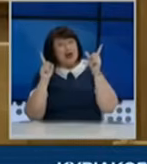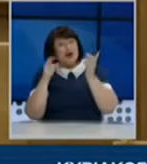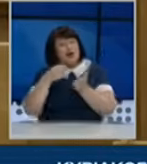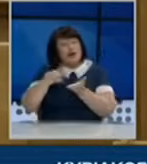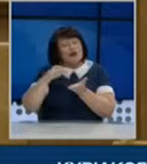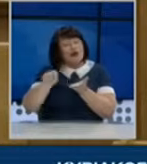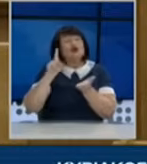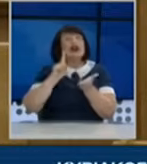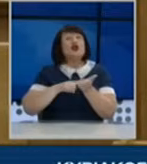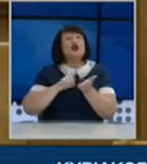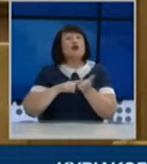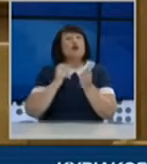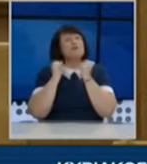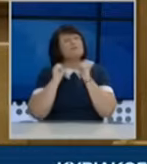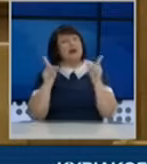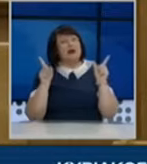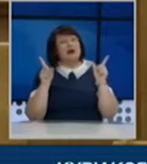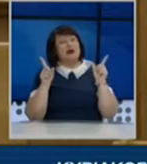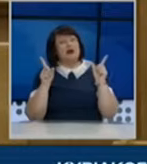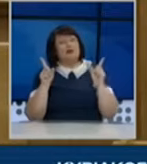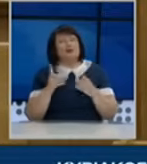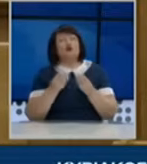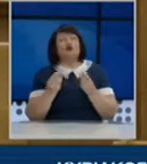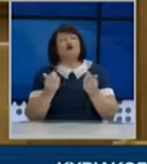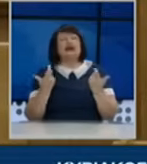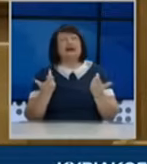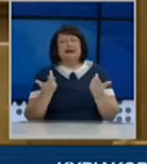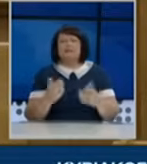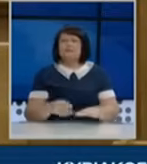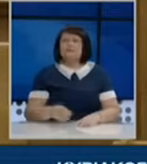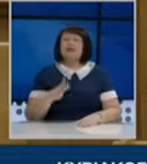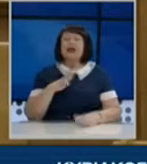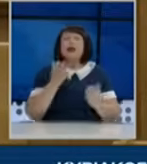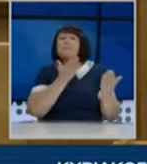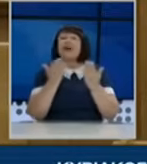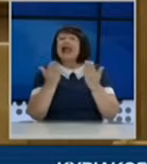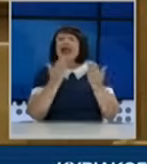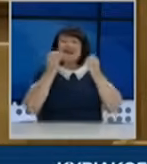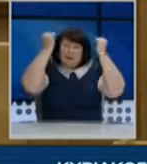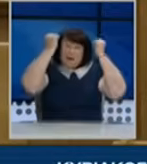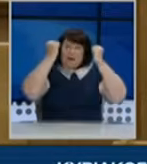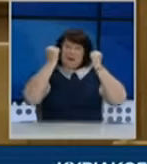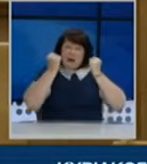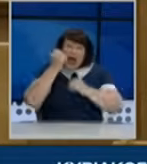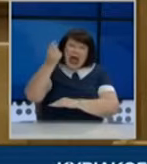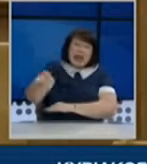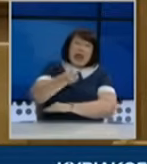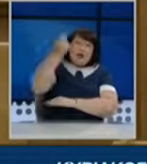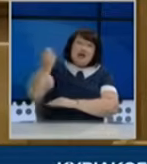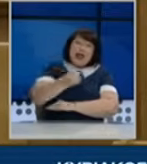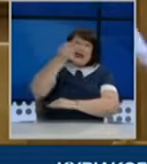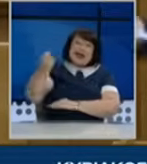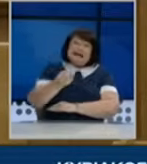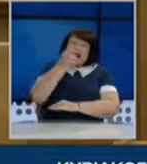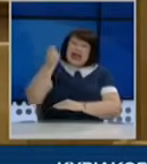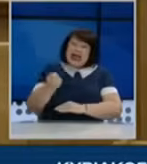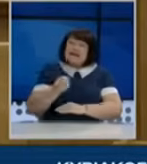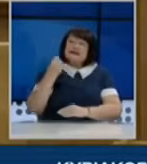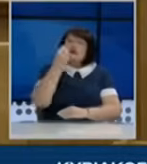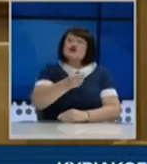νόμου. Περιέργως. Πάμε όμως και στην ουσία. Θέλετε μελέτες για τη ζημιά που κάνουν ανεμογεννήτριες, κύριε Πρωθυπουργέ? Σας